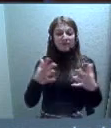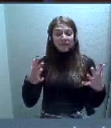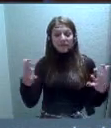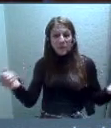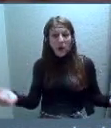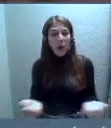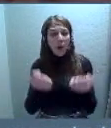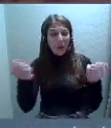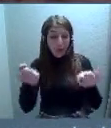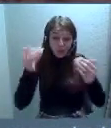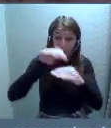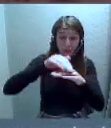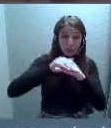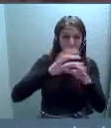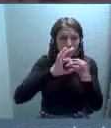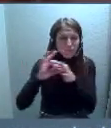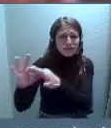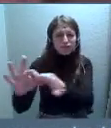solidarité. Et je voudrais,